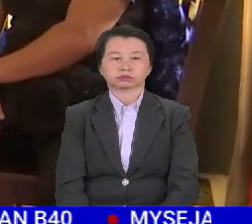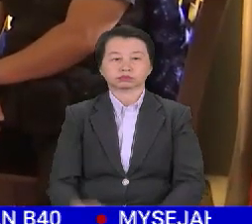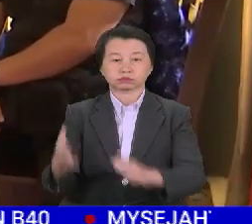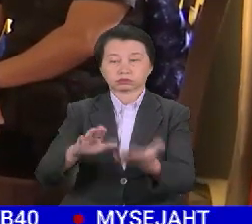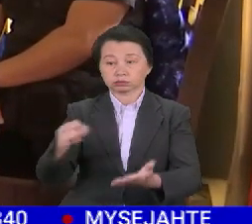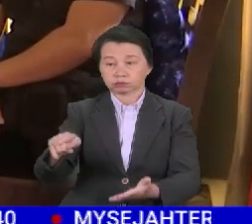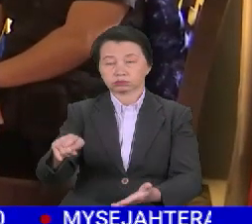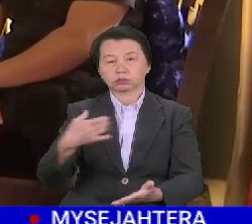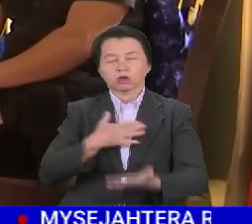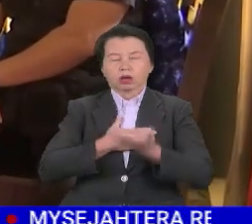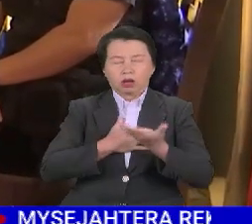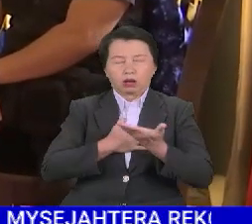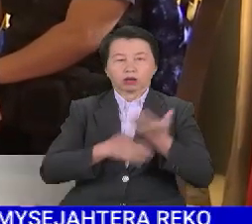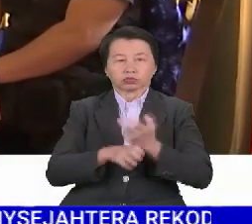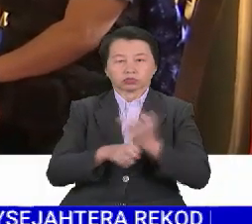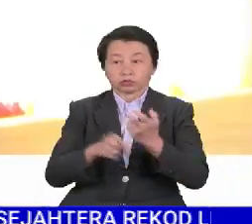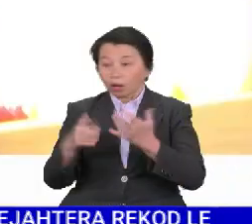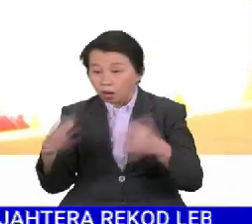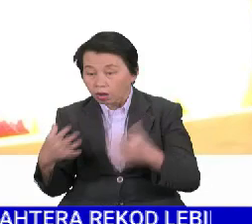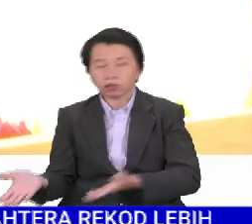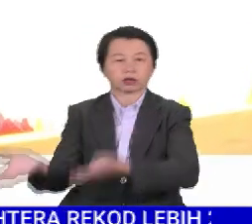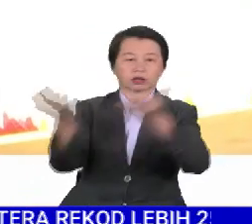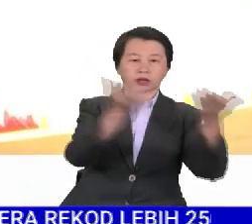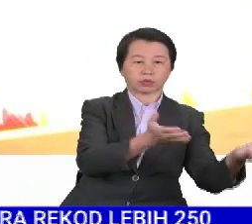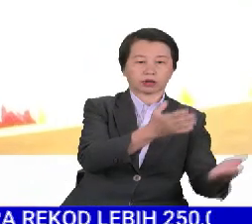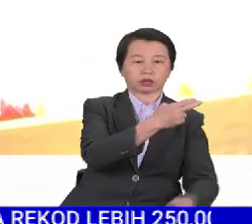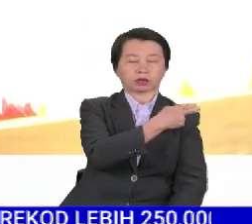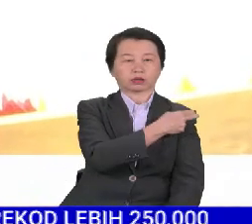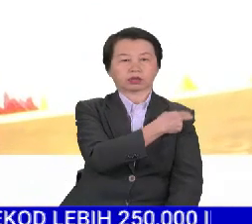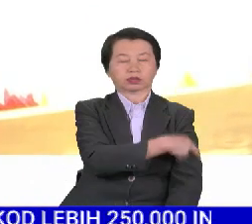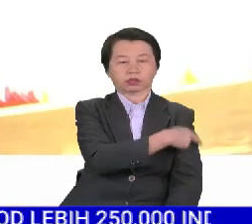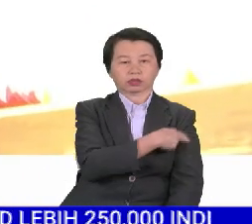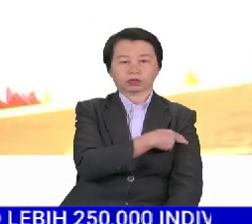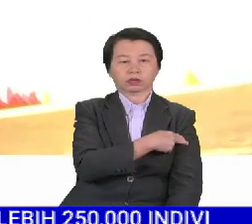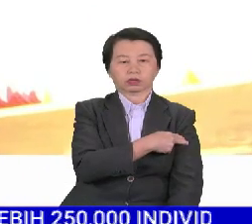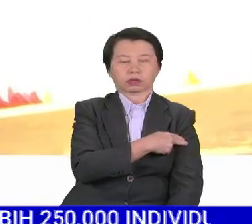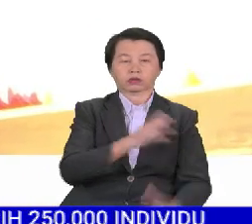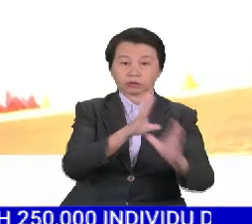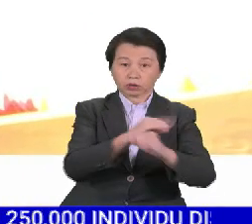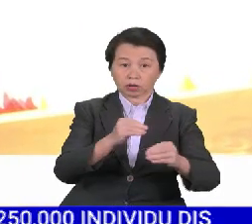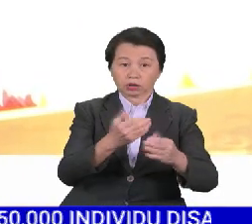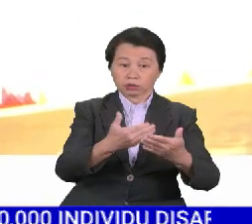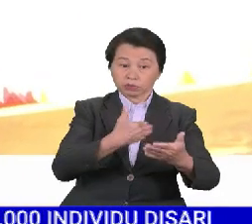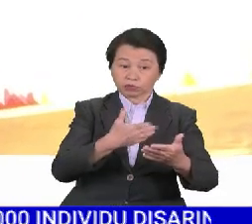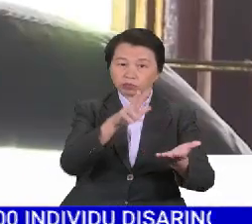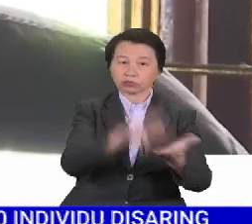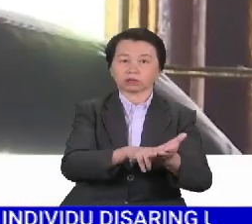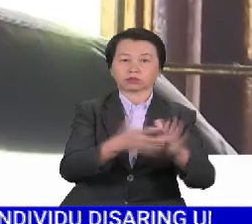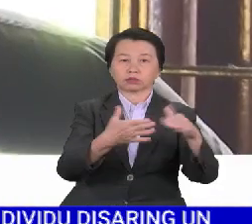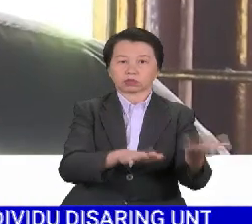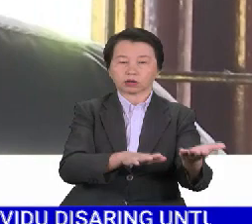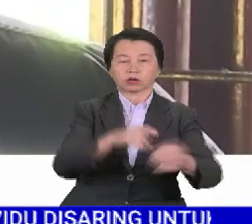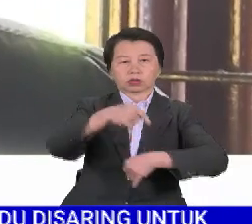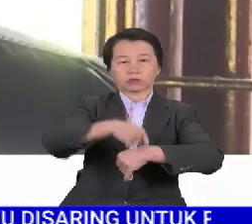Mendiang yang mengalami sesak nafas telah dikejarkan ke pusat jantung Sarawak awal pagi semalam sebelum disahkan meninggal dunia